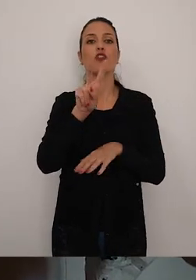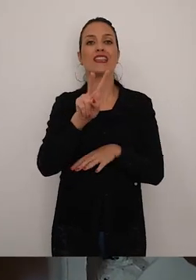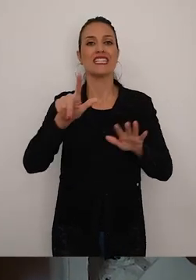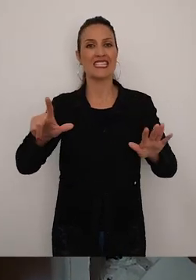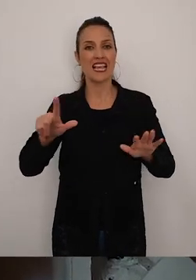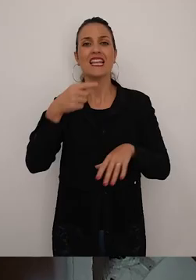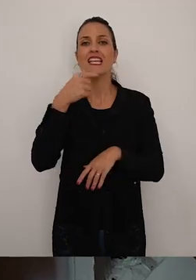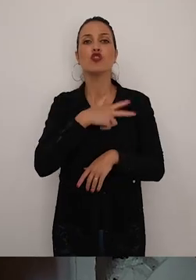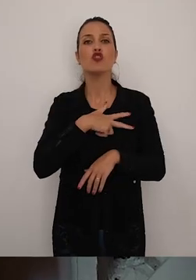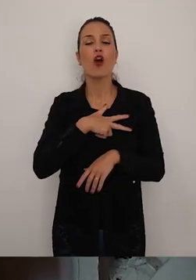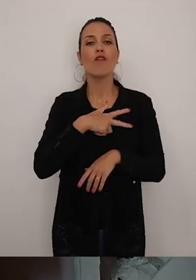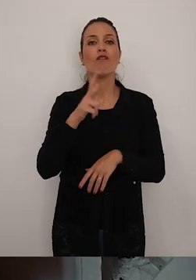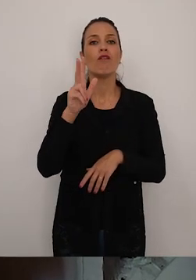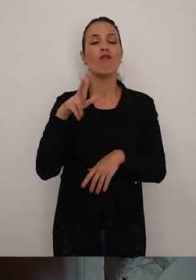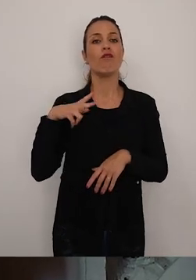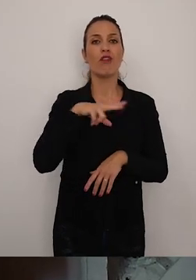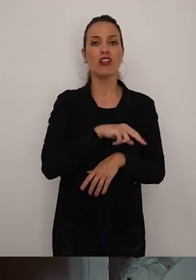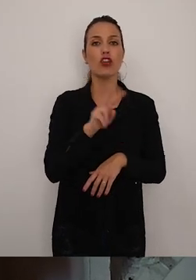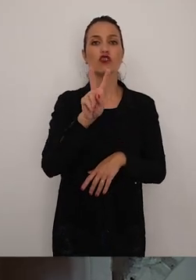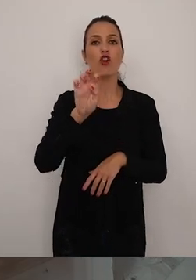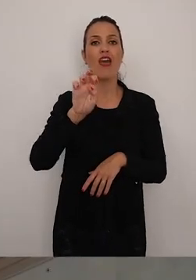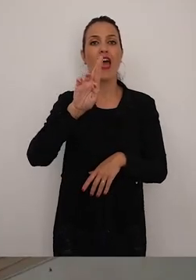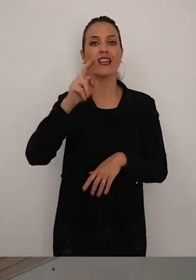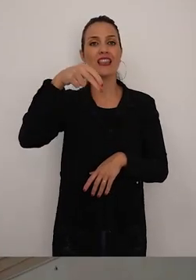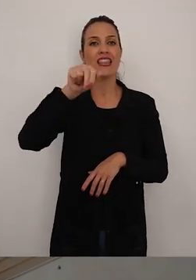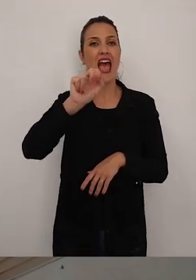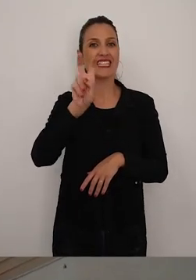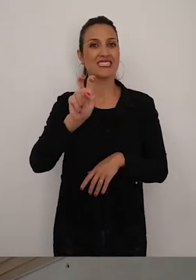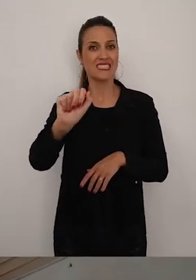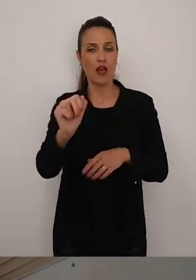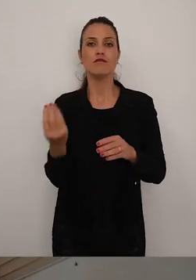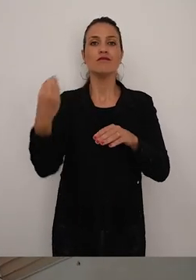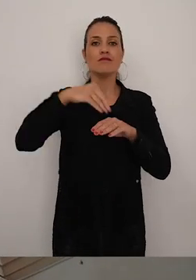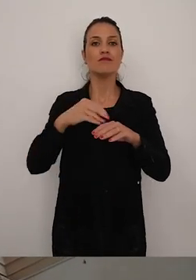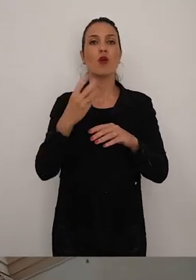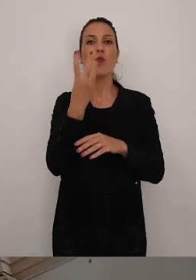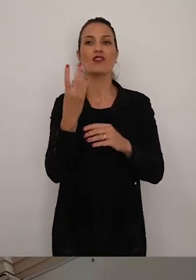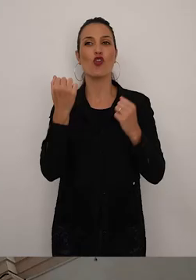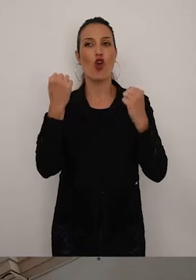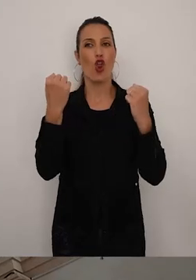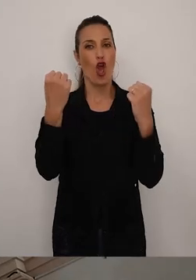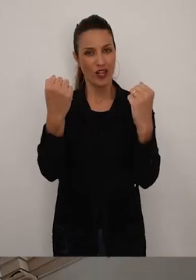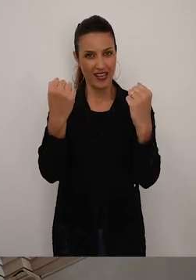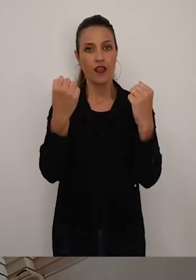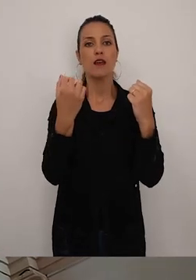1727 da Don Francesco Vernazza, che lo decorò con 4 colonne ornate da motivi floreali.